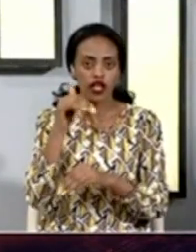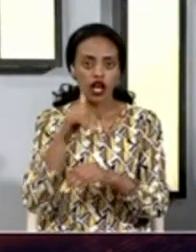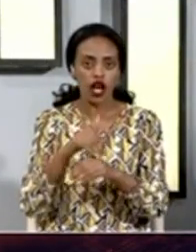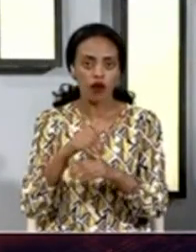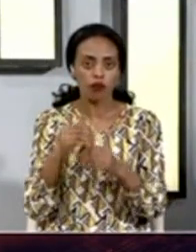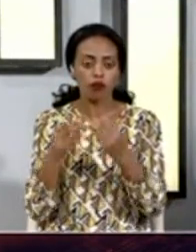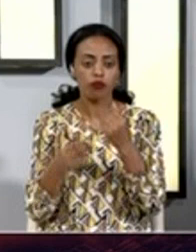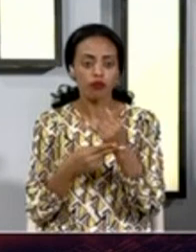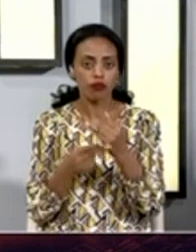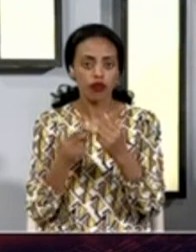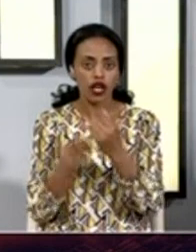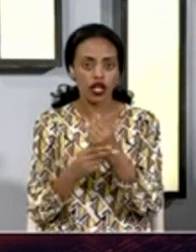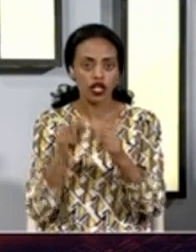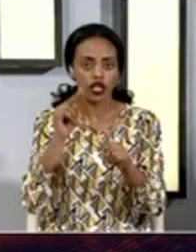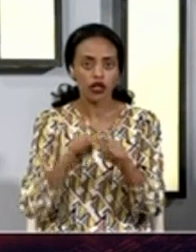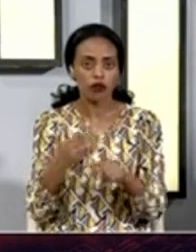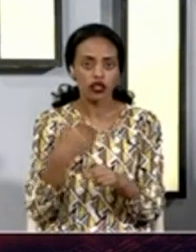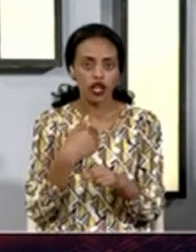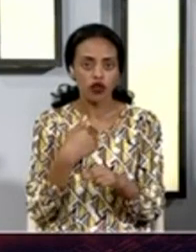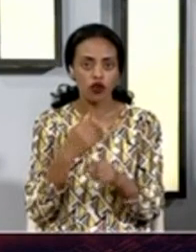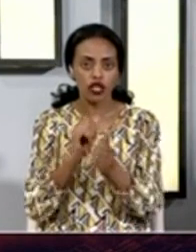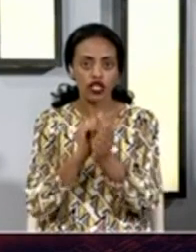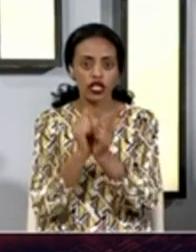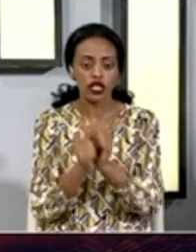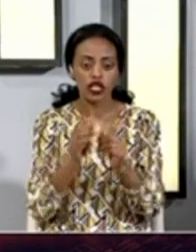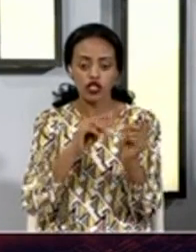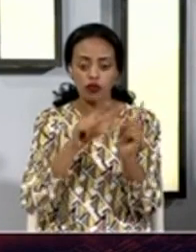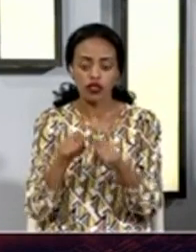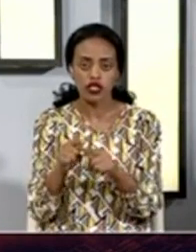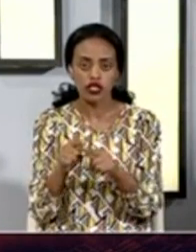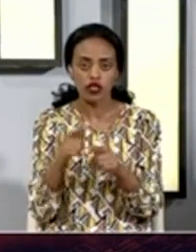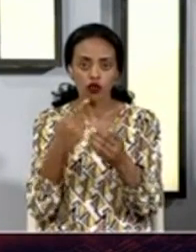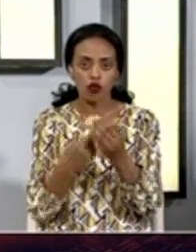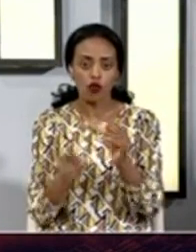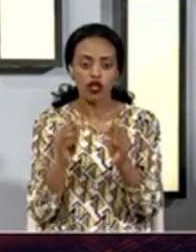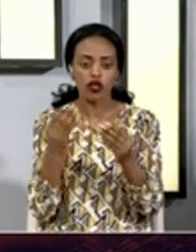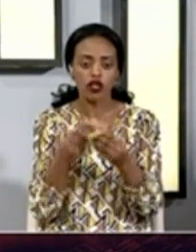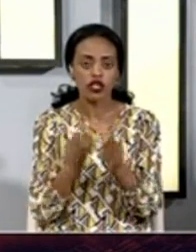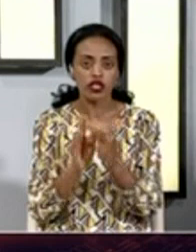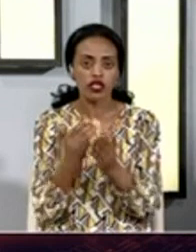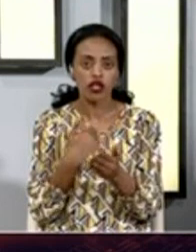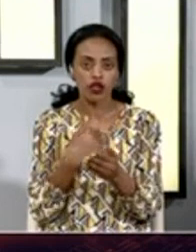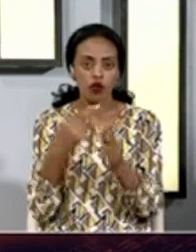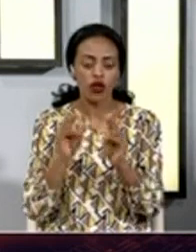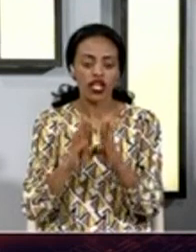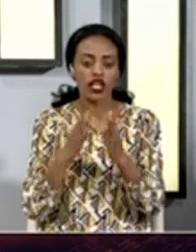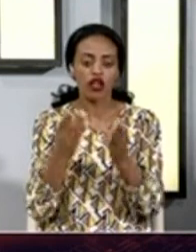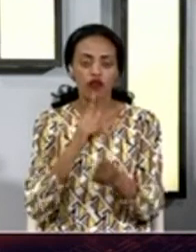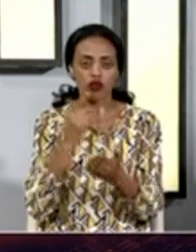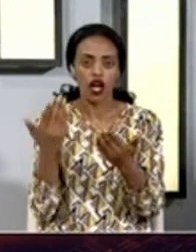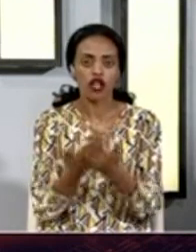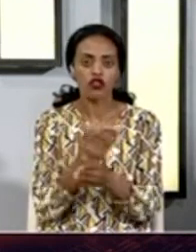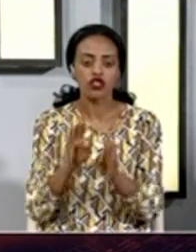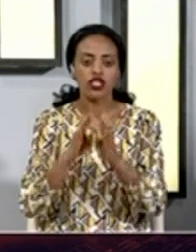ሒሳብ ክቕመጥ ኣለዎ። ገንዘብ ክቕይር ዝመፅእ ሰብ ከዓ ወይ ሒሳብ ክህልዎ እዩ፣ ተዘይሕልዎ ክኸፍት እዩ፣ ሓዱሽ ሒሳብ ክኸፍት